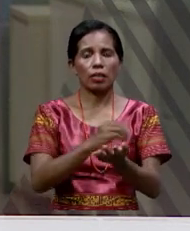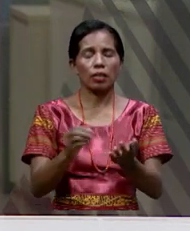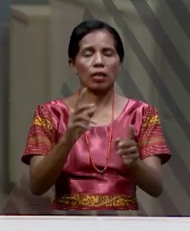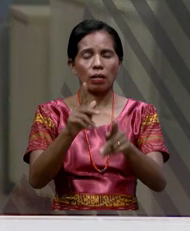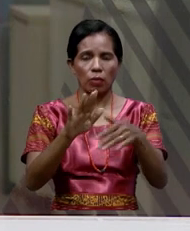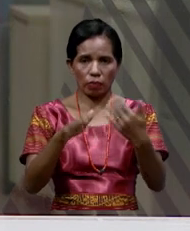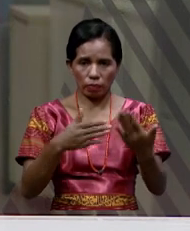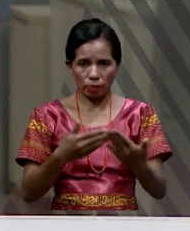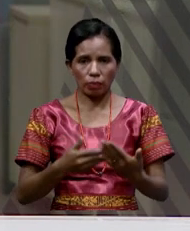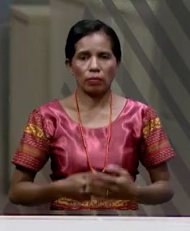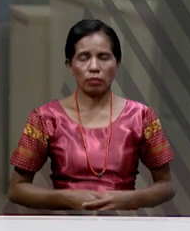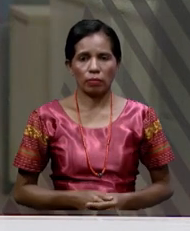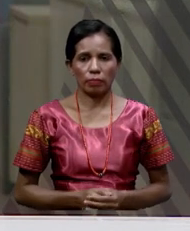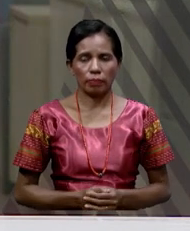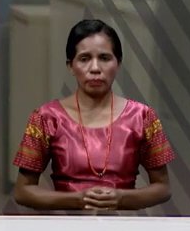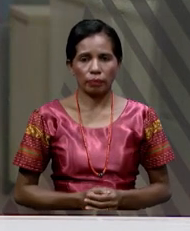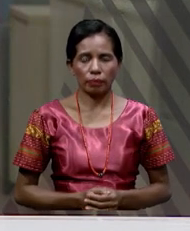seranian.